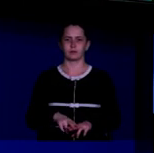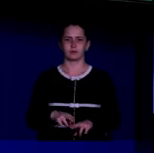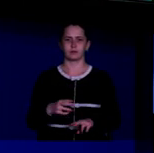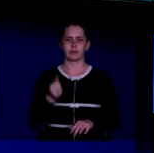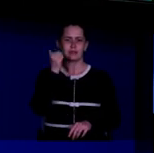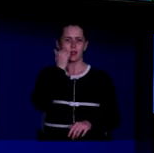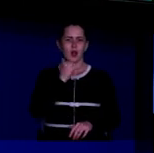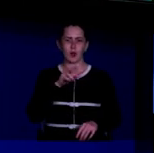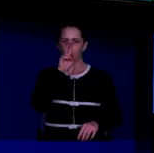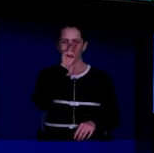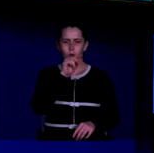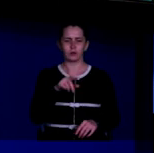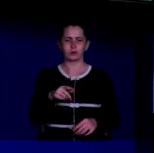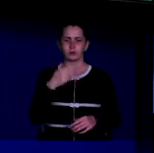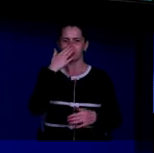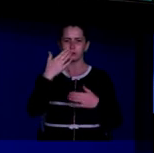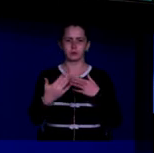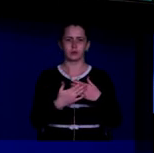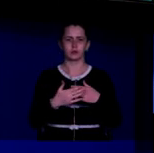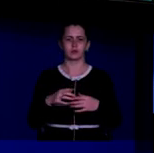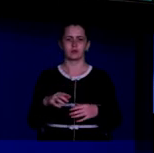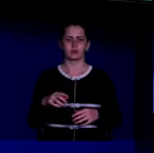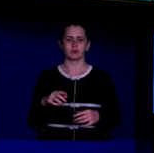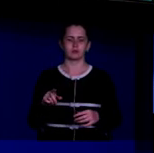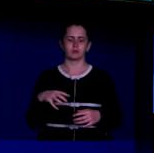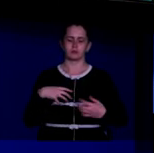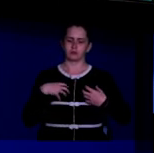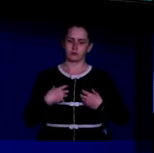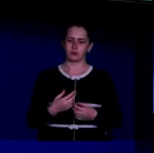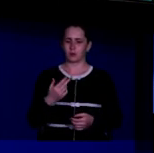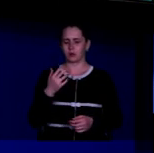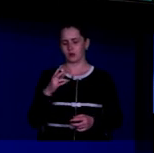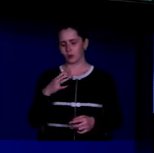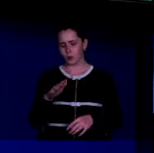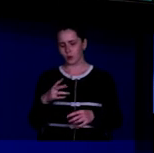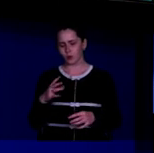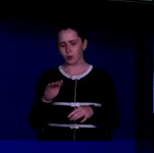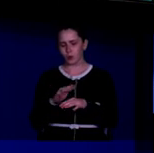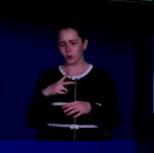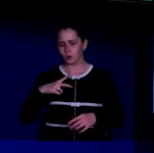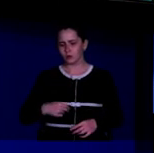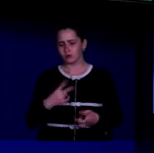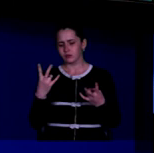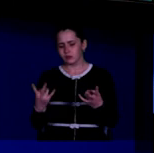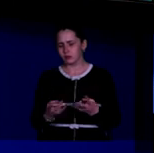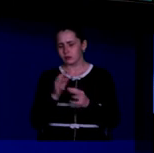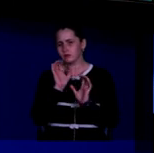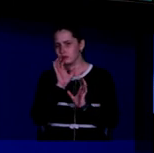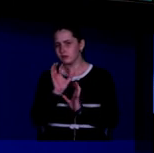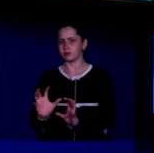Старая утка, ввиду близившейся разлуки, относилась к дочери-калеке с удвоенной нежностью.